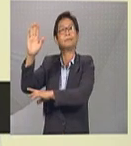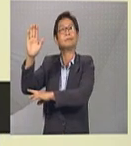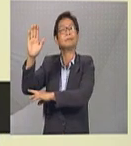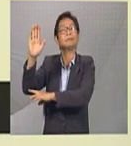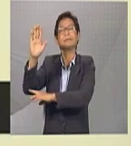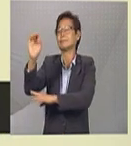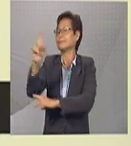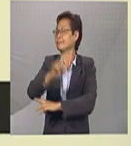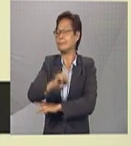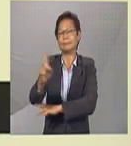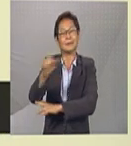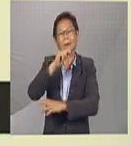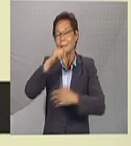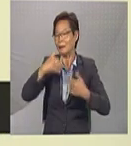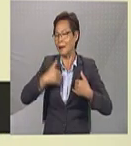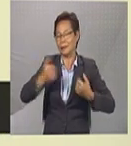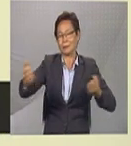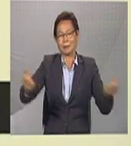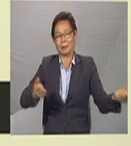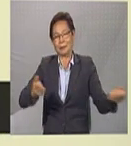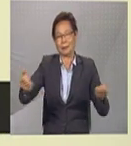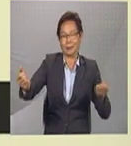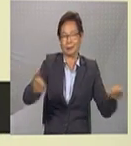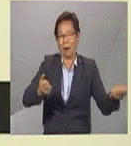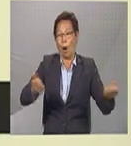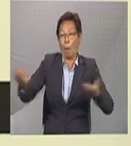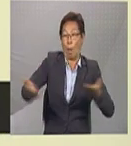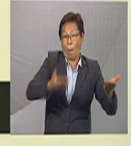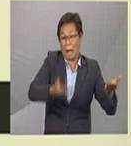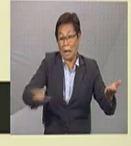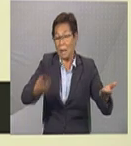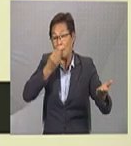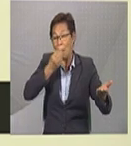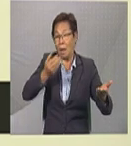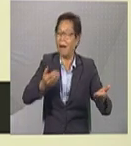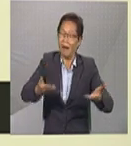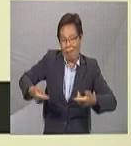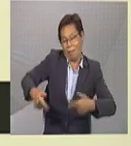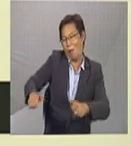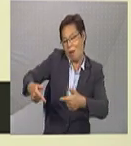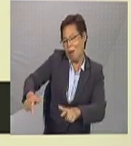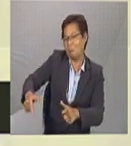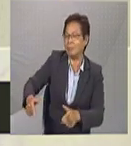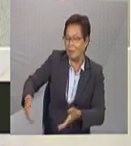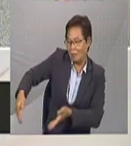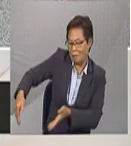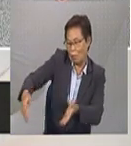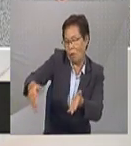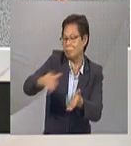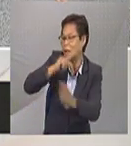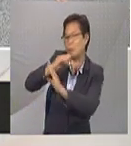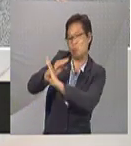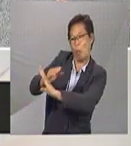tidak akan ada kenderaan-kenderaan ini akan diberikan laluan mudah, iaitu tidak ada sekatan